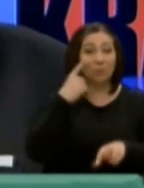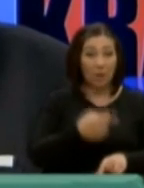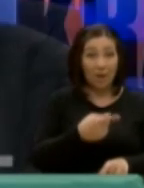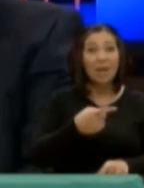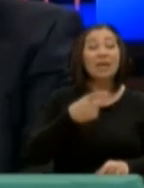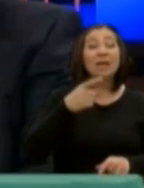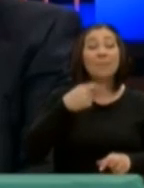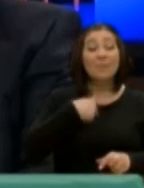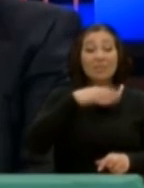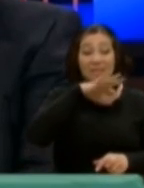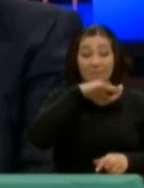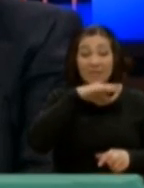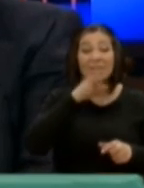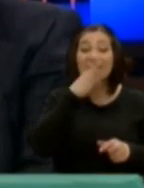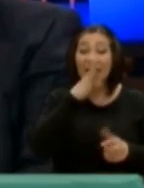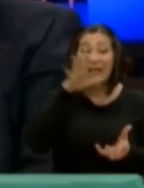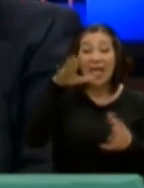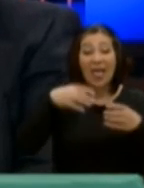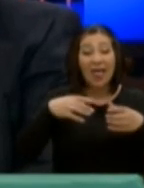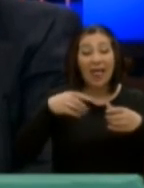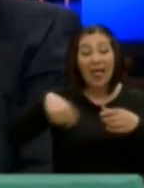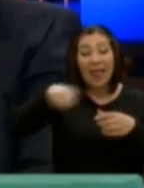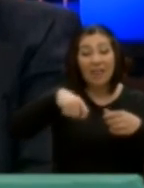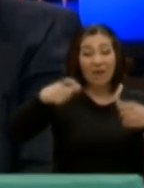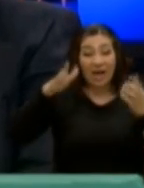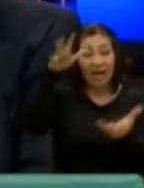helva kalıbı o zamanın teknolojisiyle